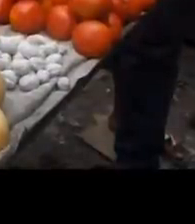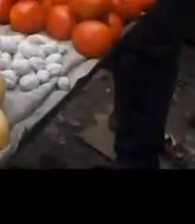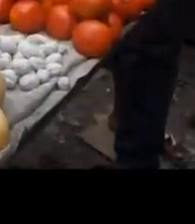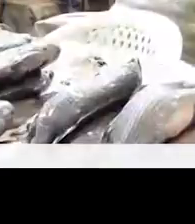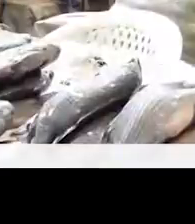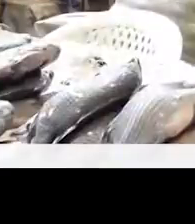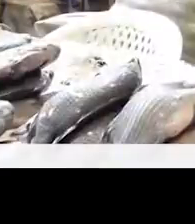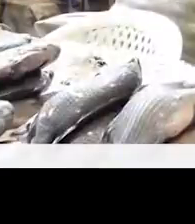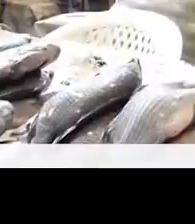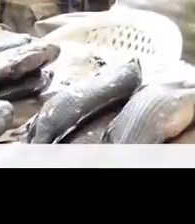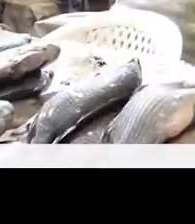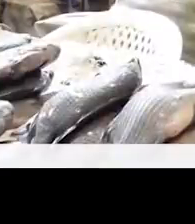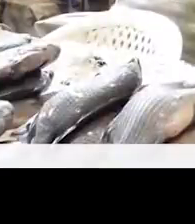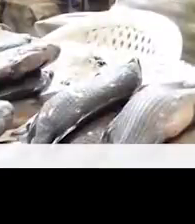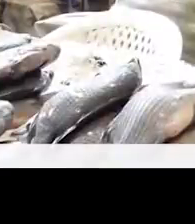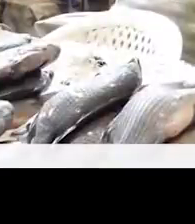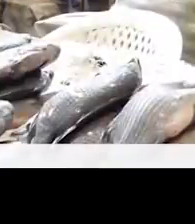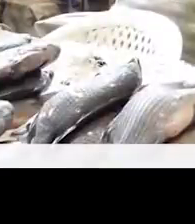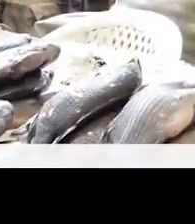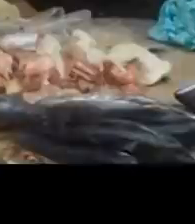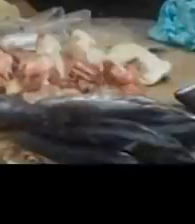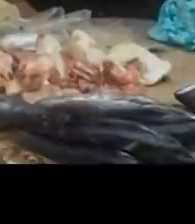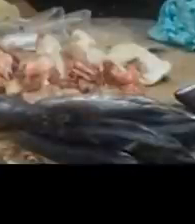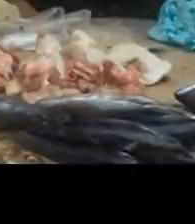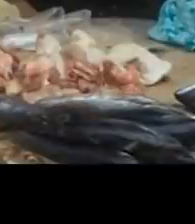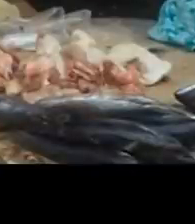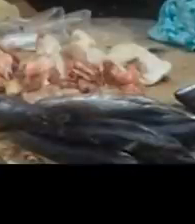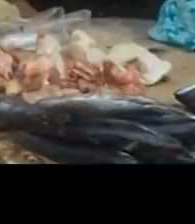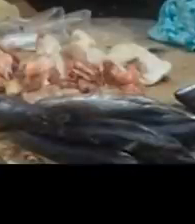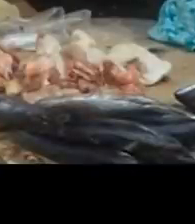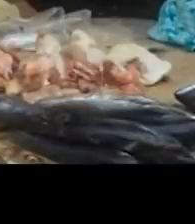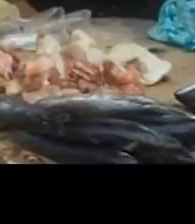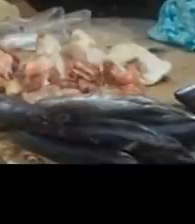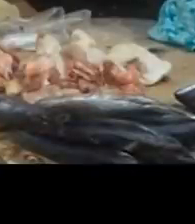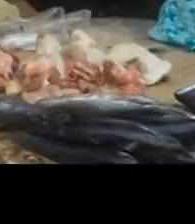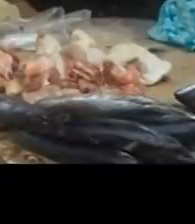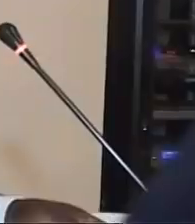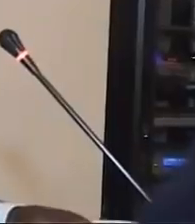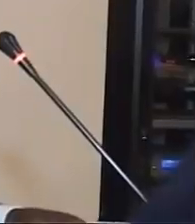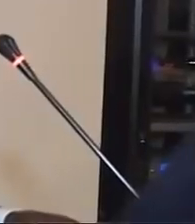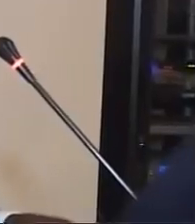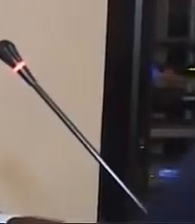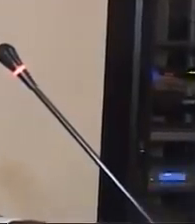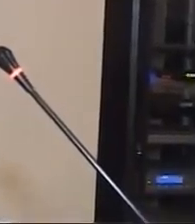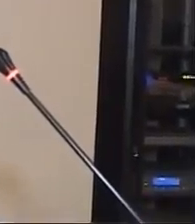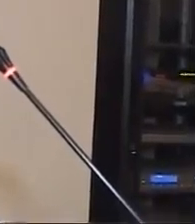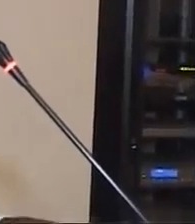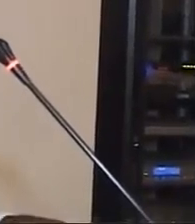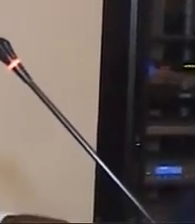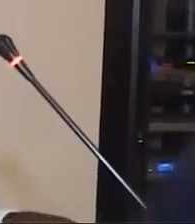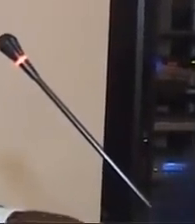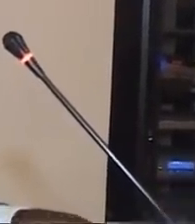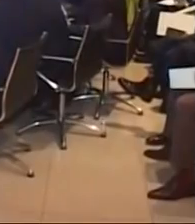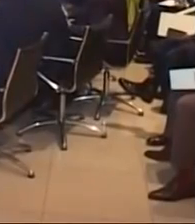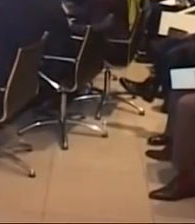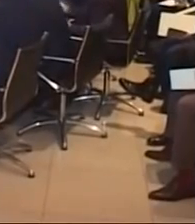antoine tu sais qu'éric ils ont beau le gouvernement sa malle ou condé si on plat déjà jean marie kaloum à l'un des warriors a réuni les opérateurs